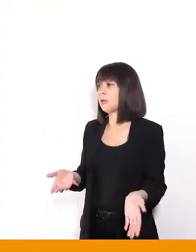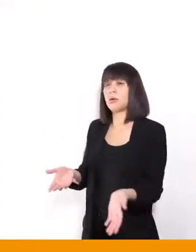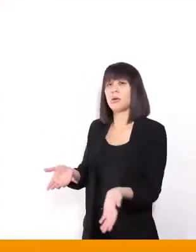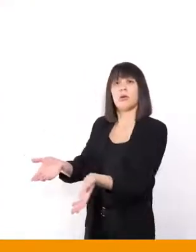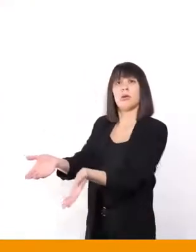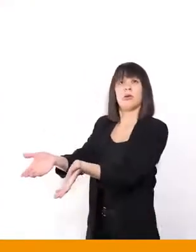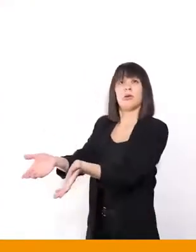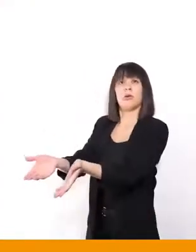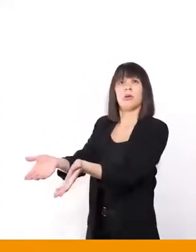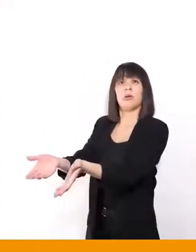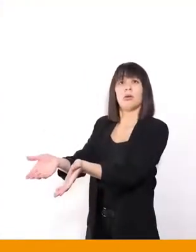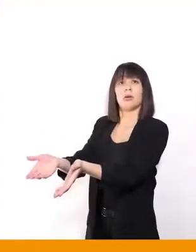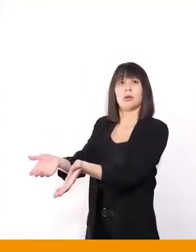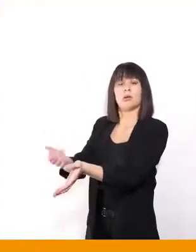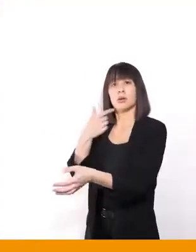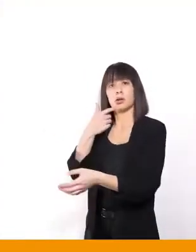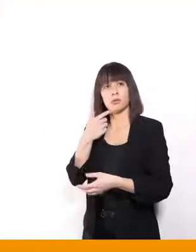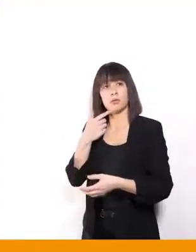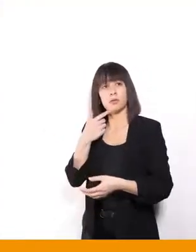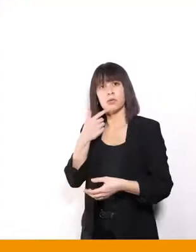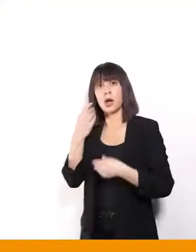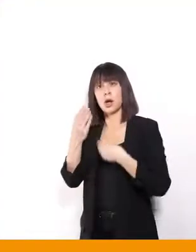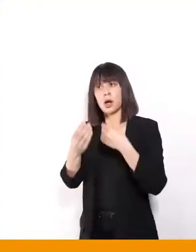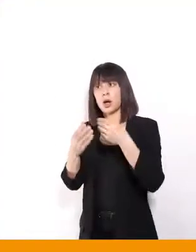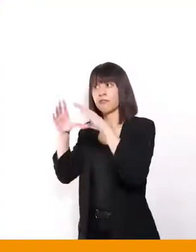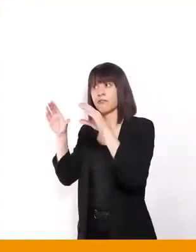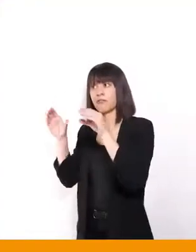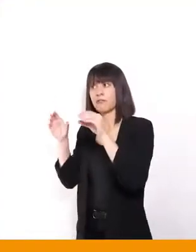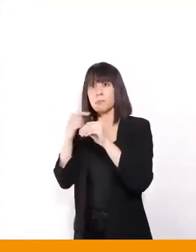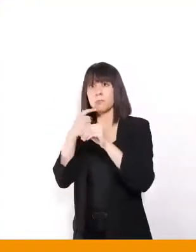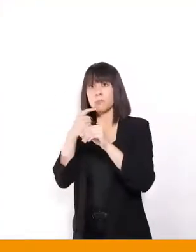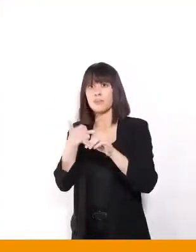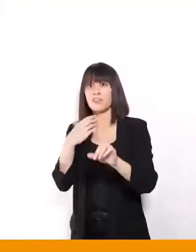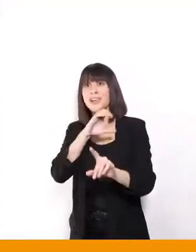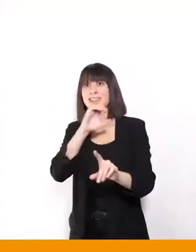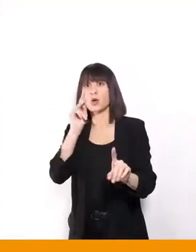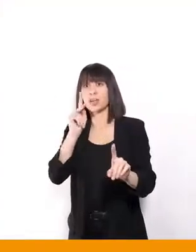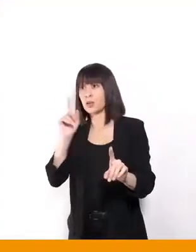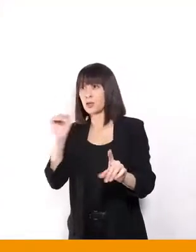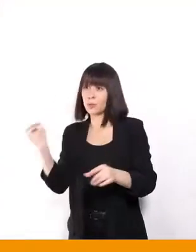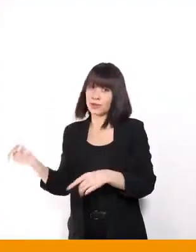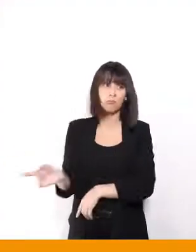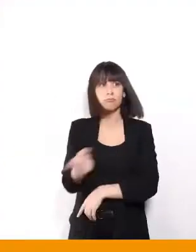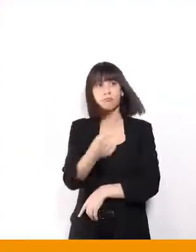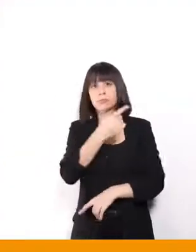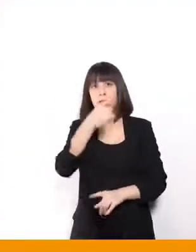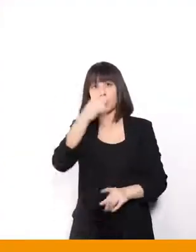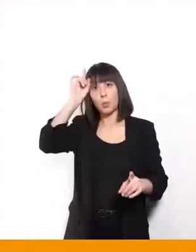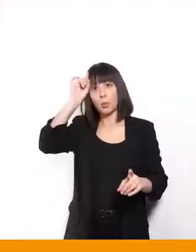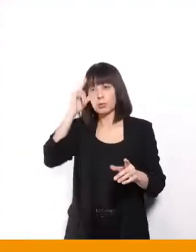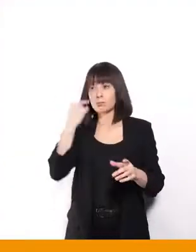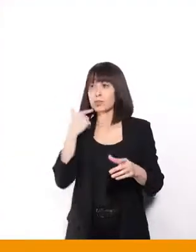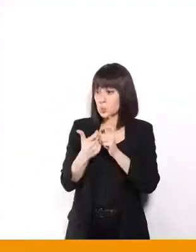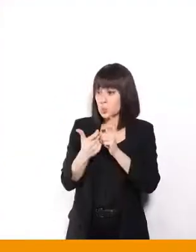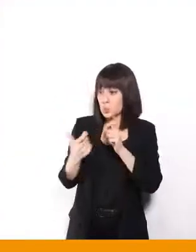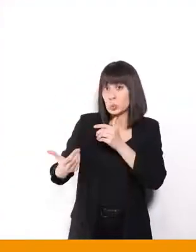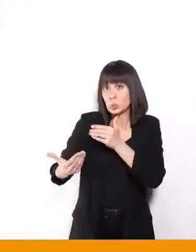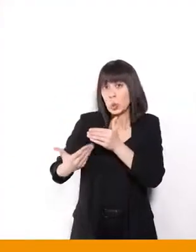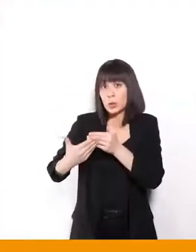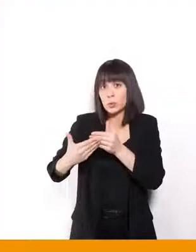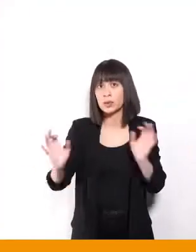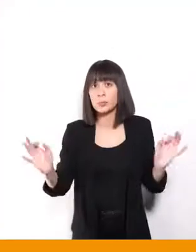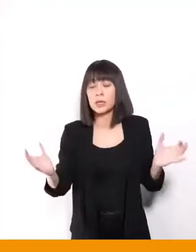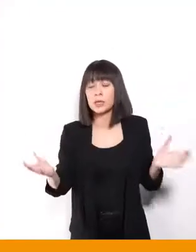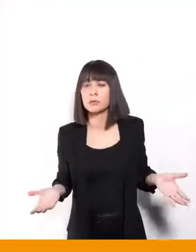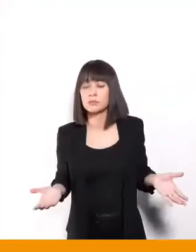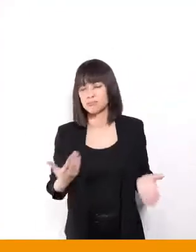parfois des centaines de kilomètres de leur famille, simplement parce qu'il manque de structures. Donc, il faut davantage de structures. Et